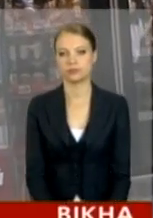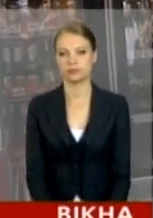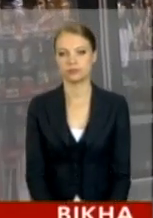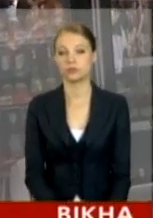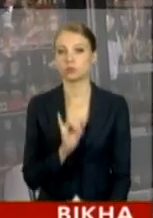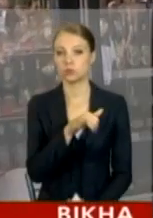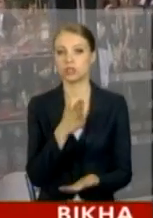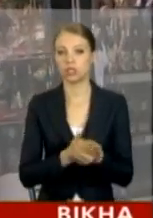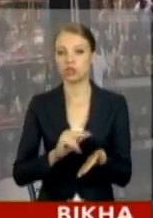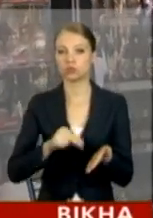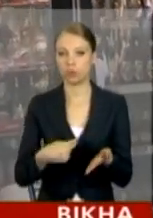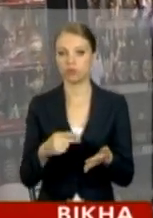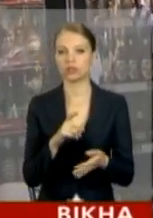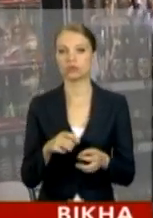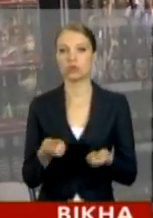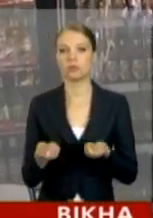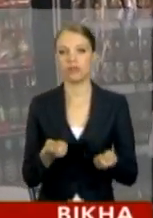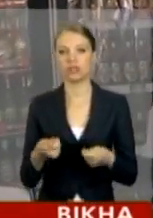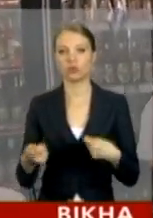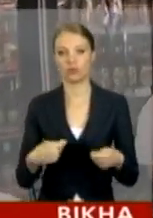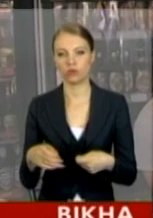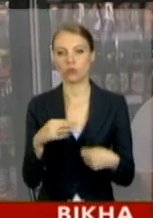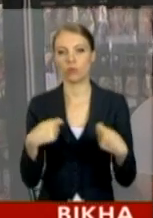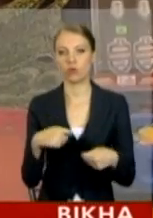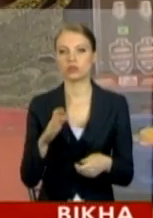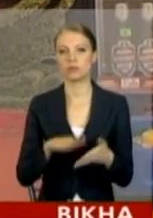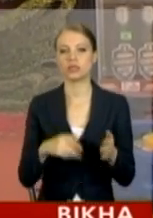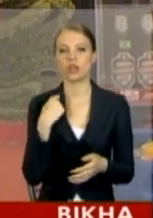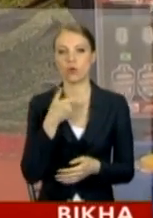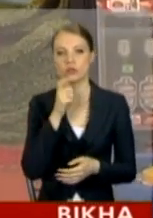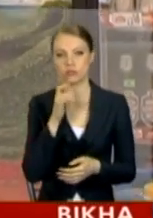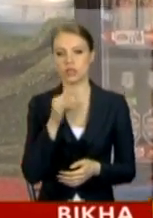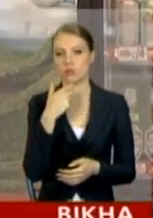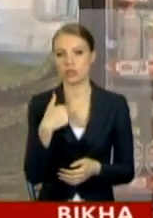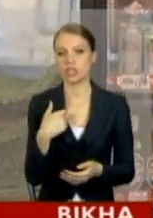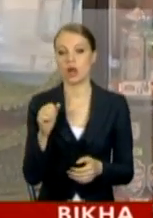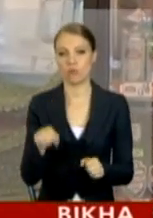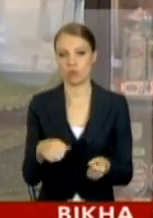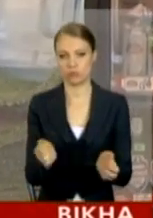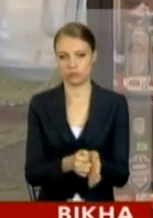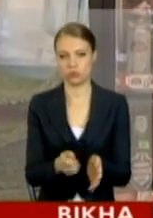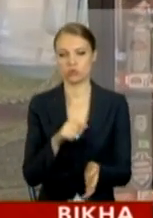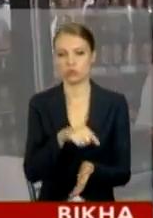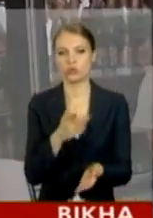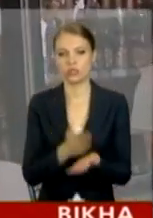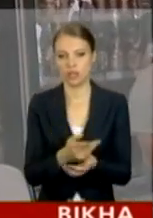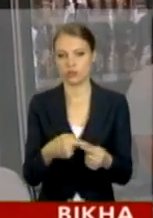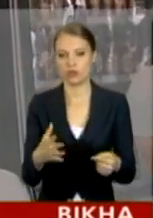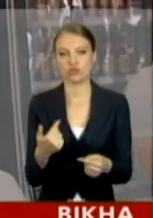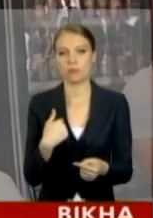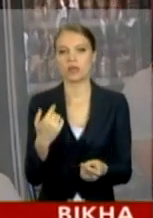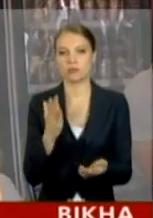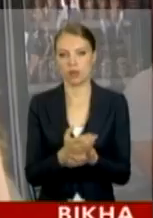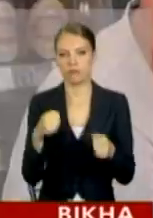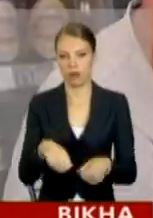У них есть довідка з управління торговлі. Продать без алкогольних напоїв та морозива. Я готов поспорити, що тут є товари, які не мають права торгувати. Соответственно, ми маємо